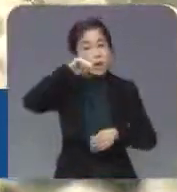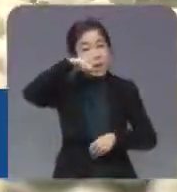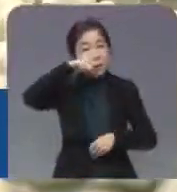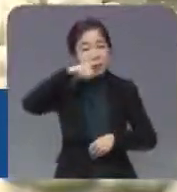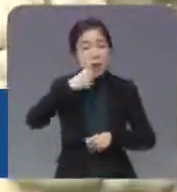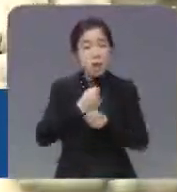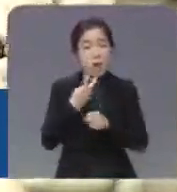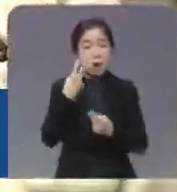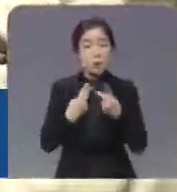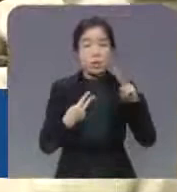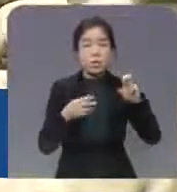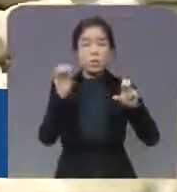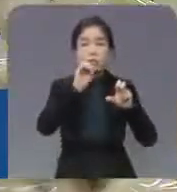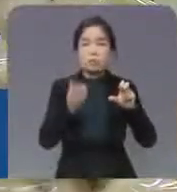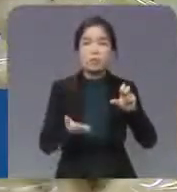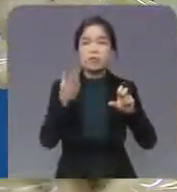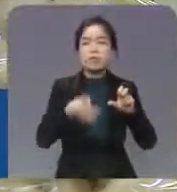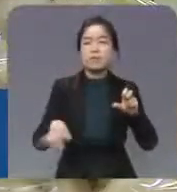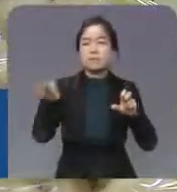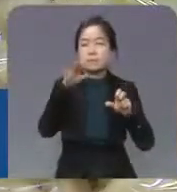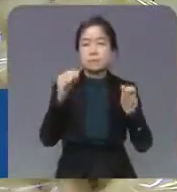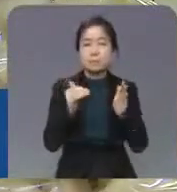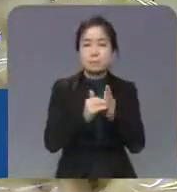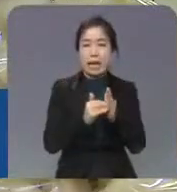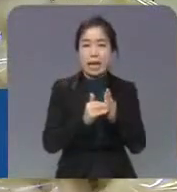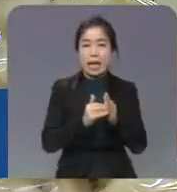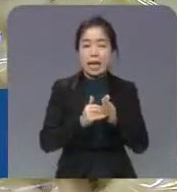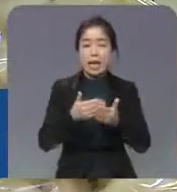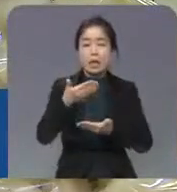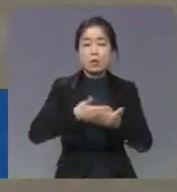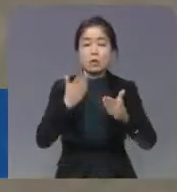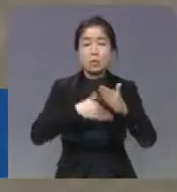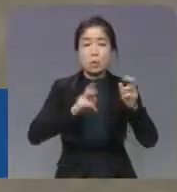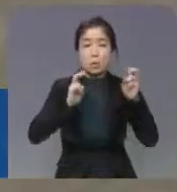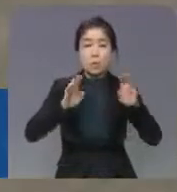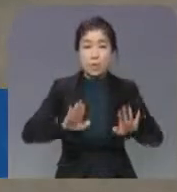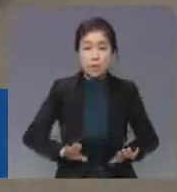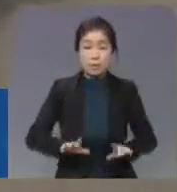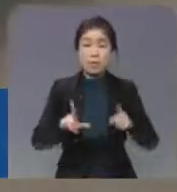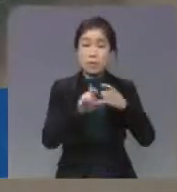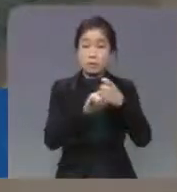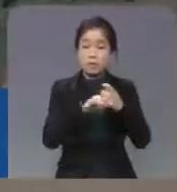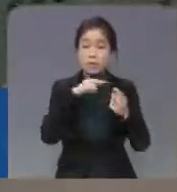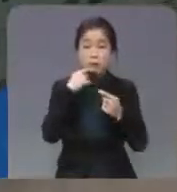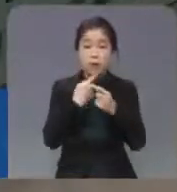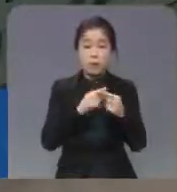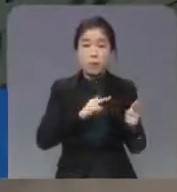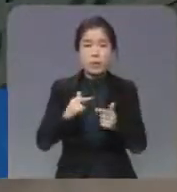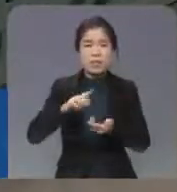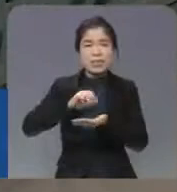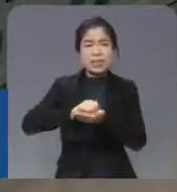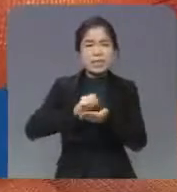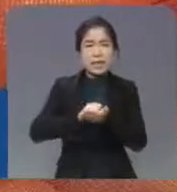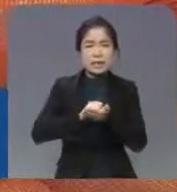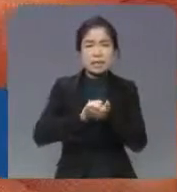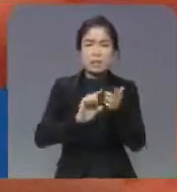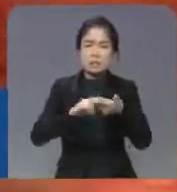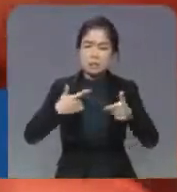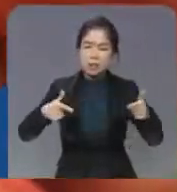평년보다 25% 이상 올랐습니다. 농수산식품유통공사는 이달에도 건고추 등 양념채소